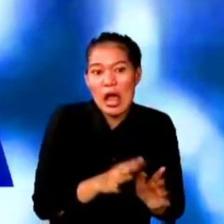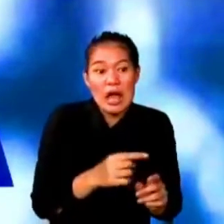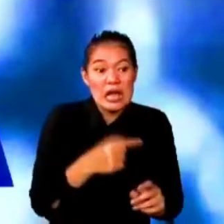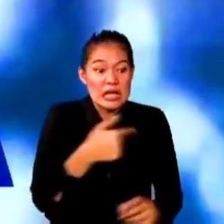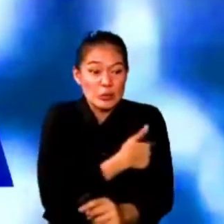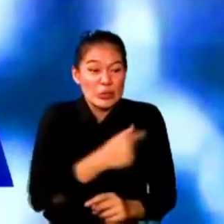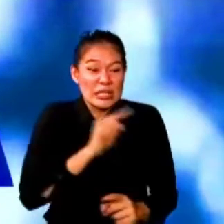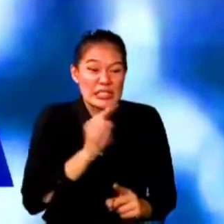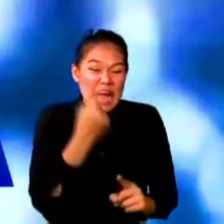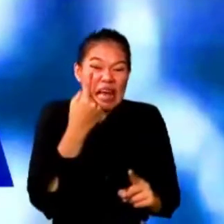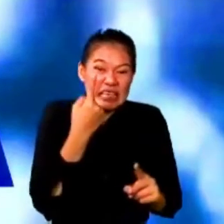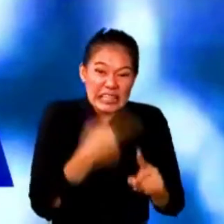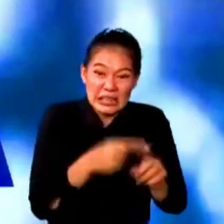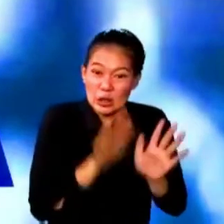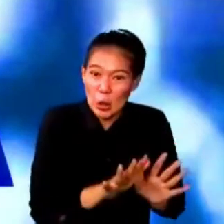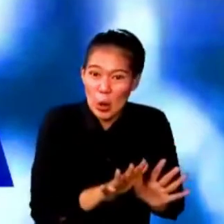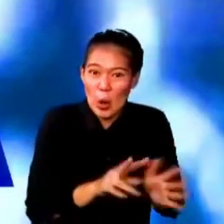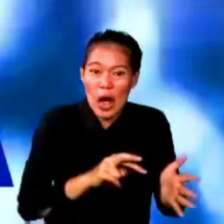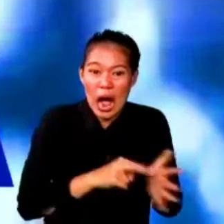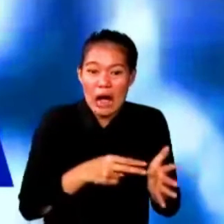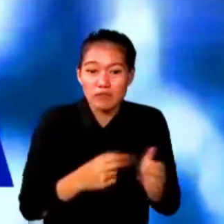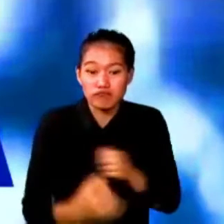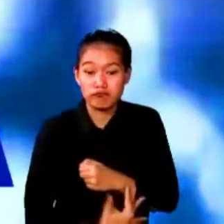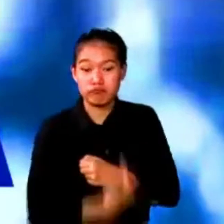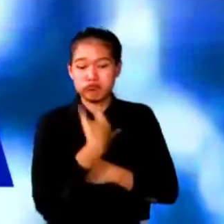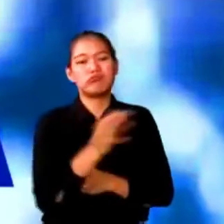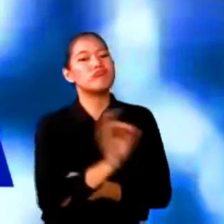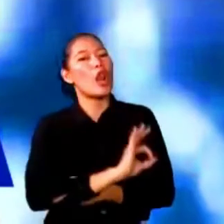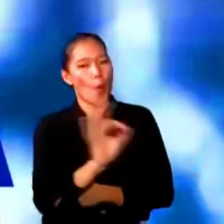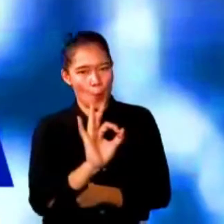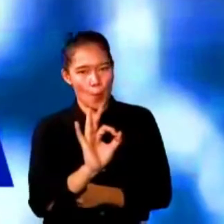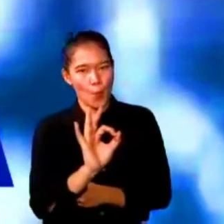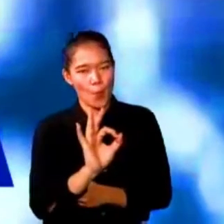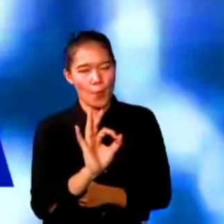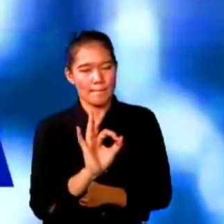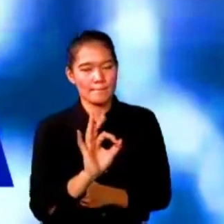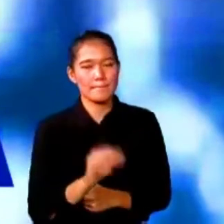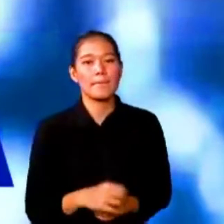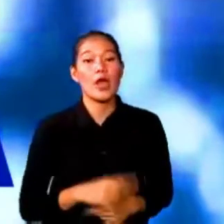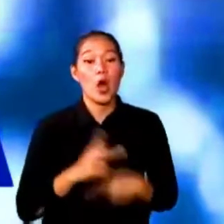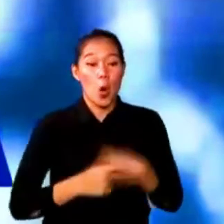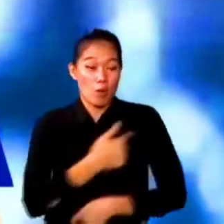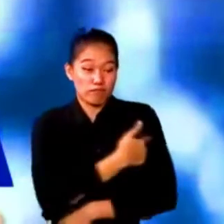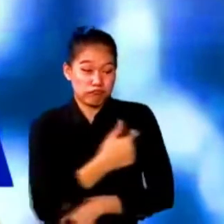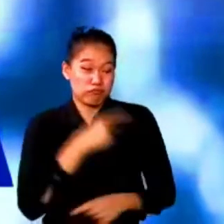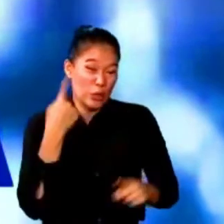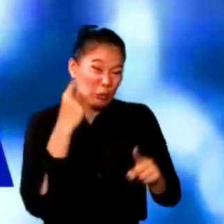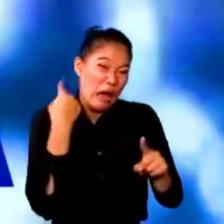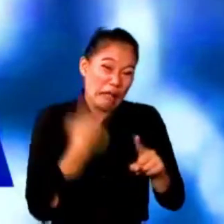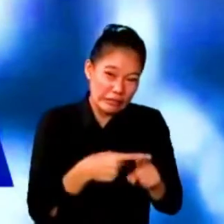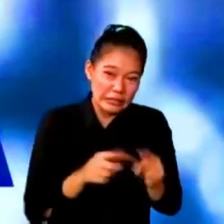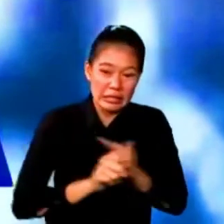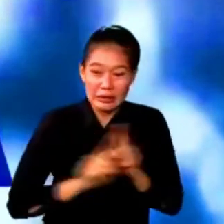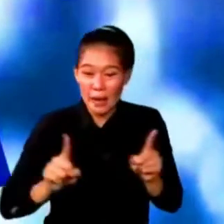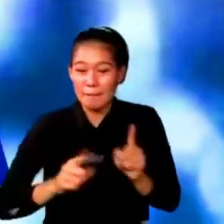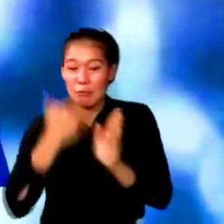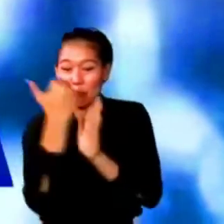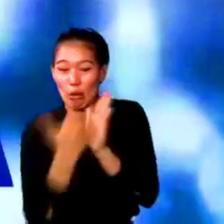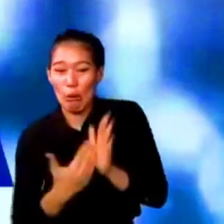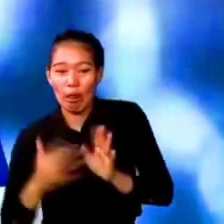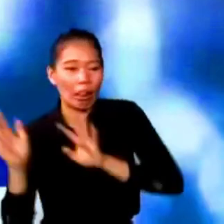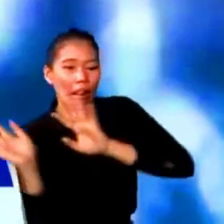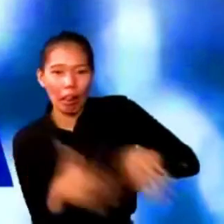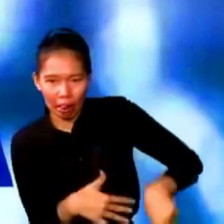artinya apa-apa dan Justru dengan baru satu kali suntikan apalagi kalau kita tetep tidak menjaga atau